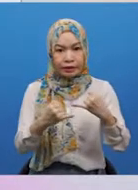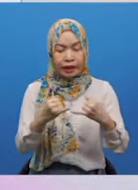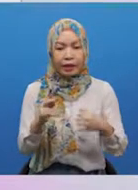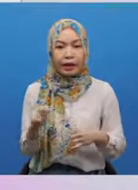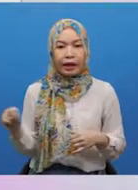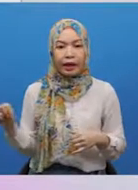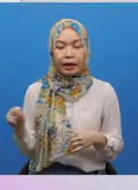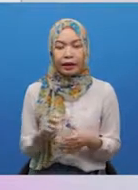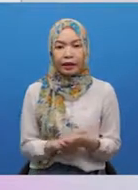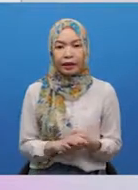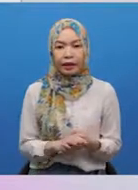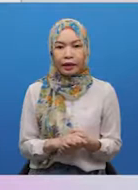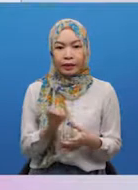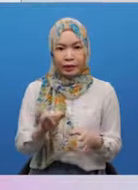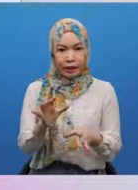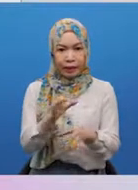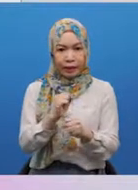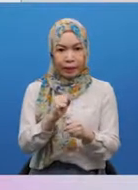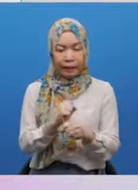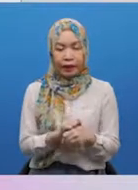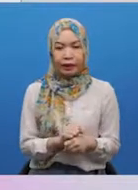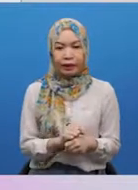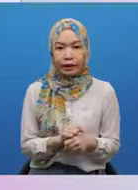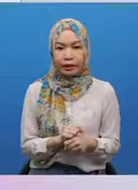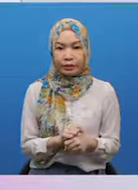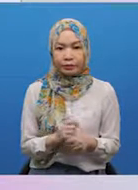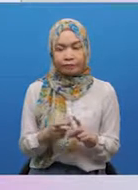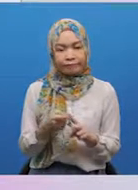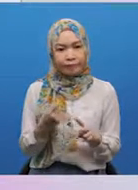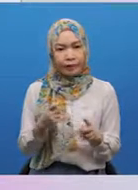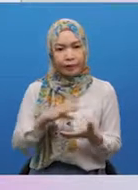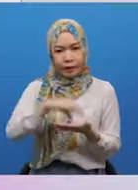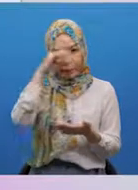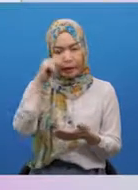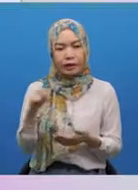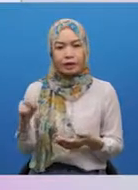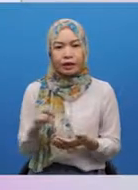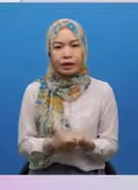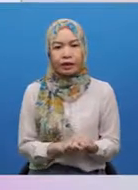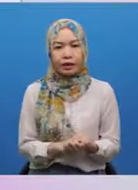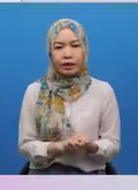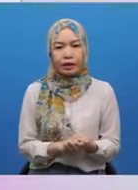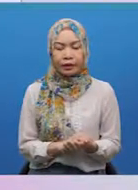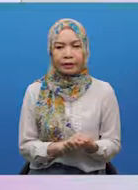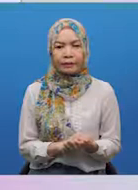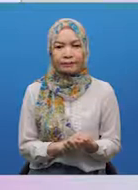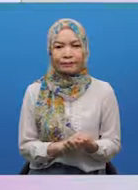tentang gelaran dan keterangan pencapaian seseorang itu dalam bidang